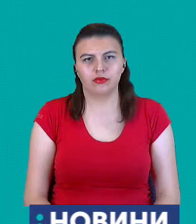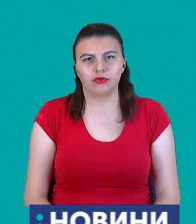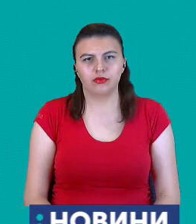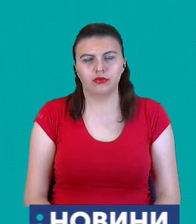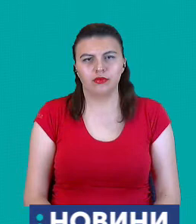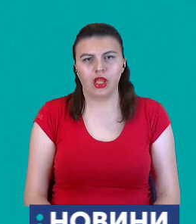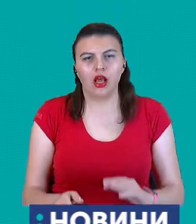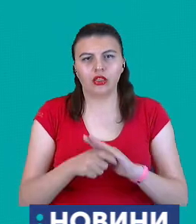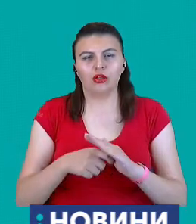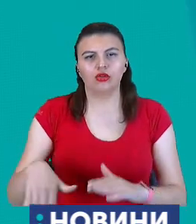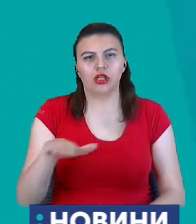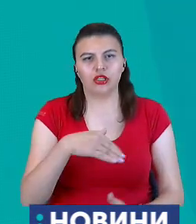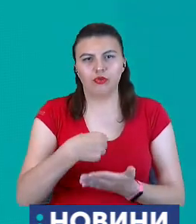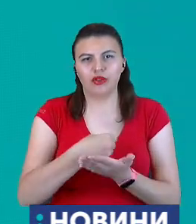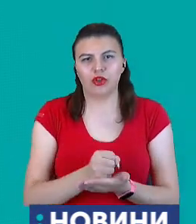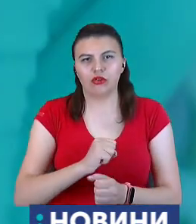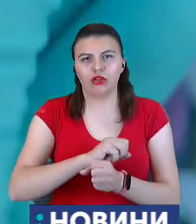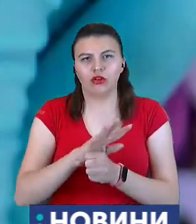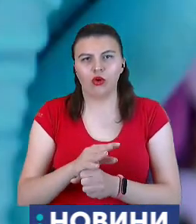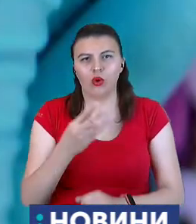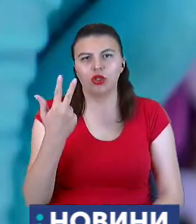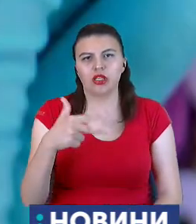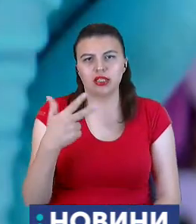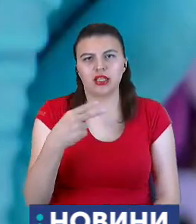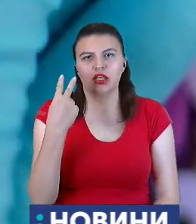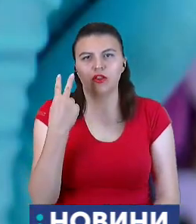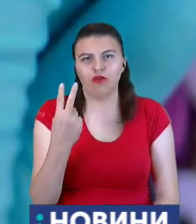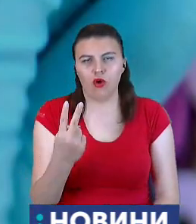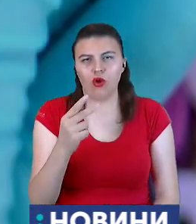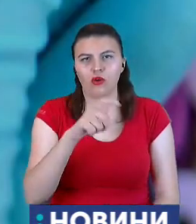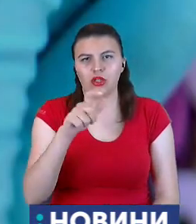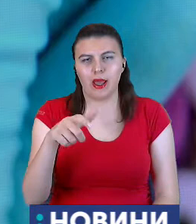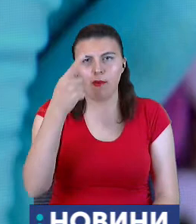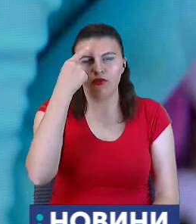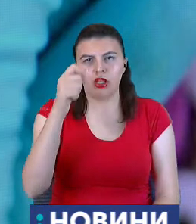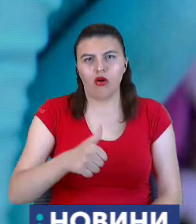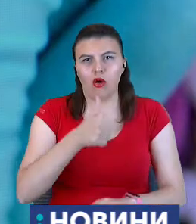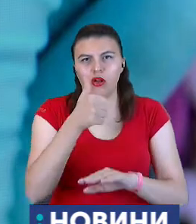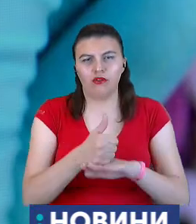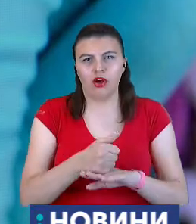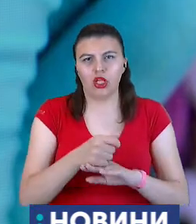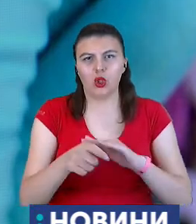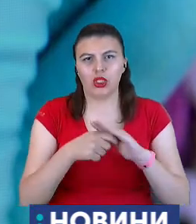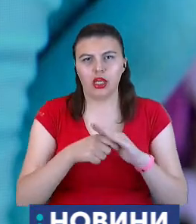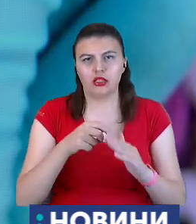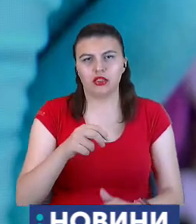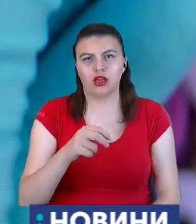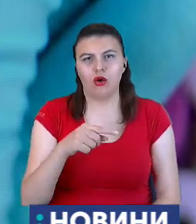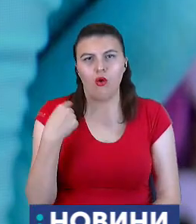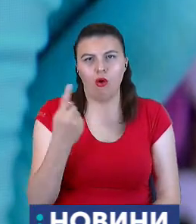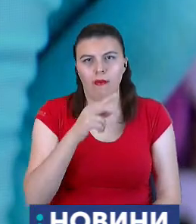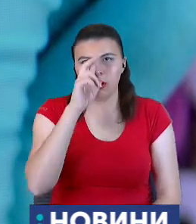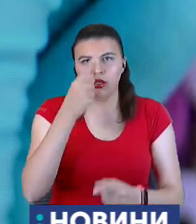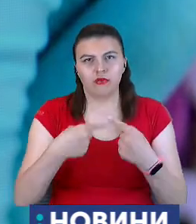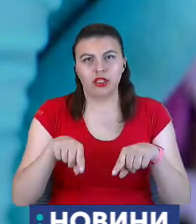На Донеччині підтвердили коронавірус у 32 людей, повідомив голова Донецької облдержадміністрації Павло Кириленко.